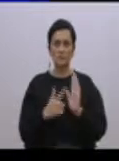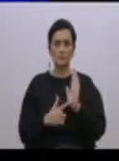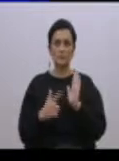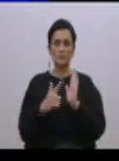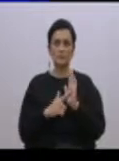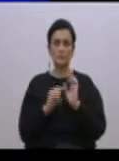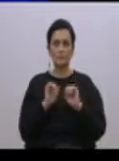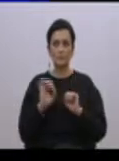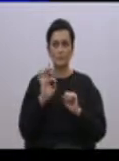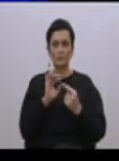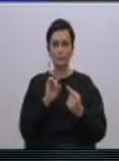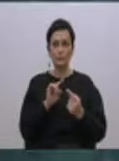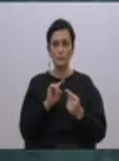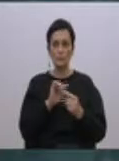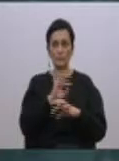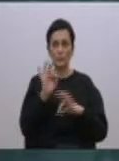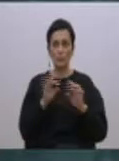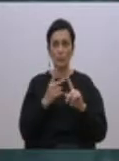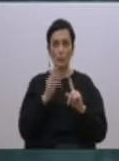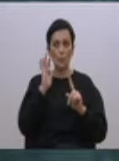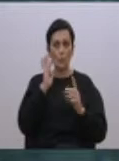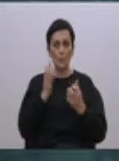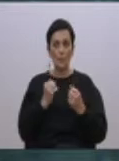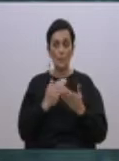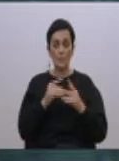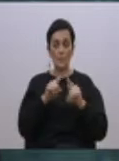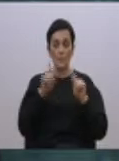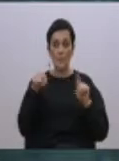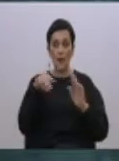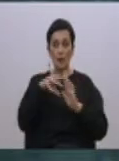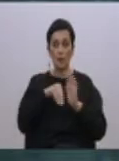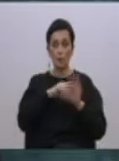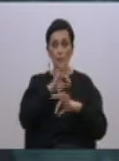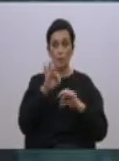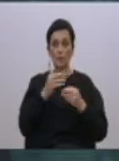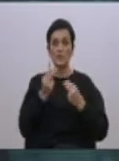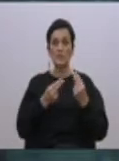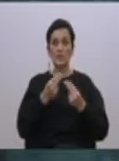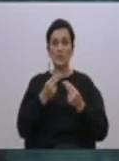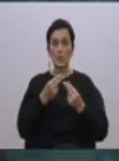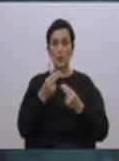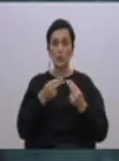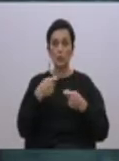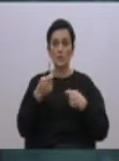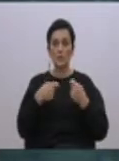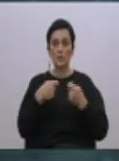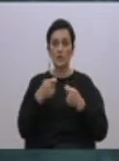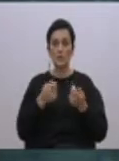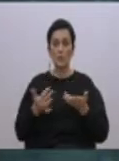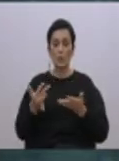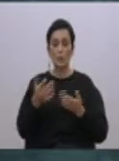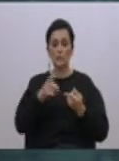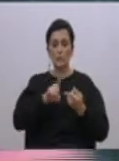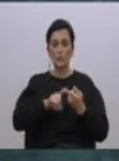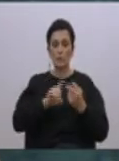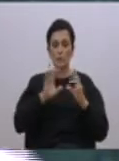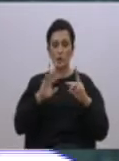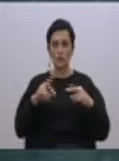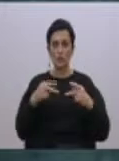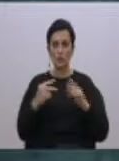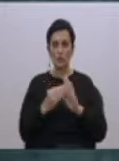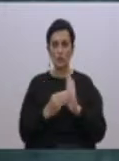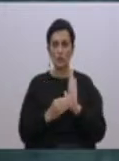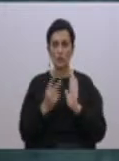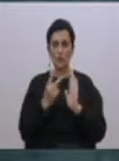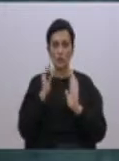67 მოხდა ნული წინააღმდეგი პირველ მოსმენით მიღებულია. ამავე პაკეტში შემოვალი პროექტი სათამაშო ბიზნესის მოსაკვების შესახებ კანონში ცვლილების შეტანის თაობაზე